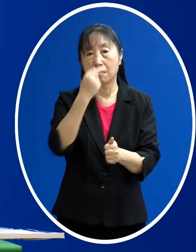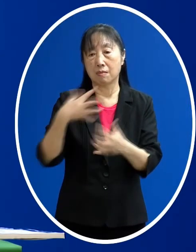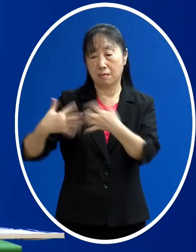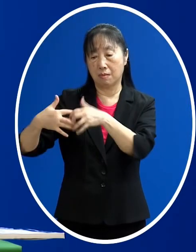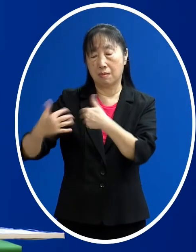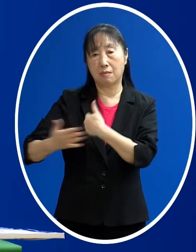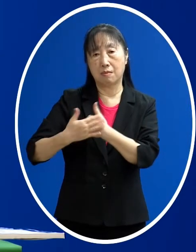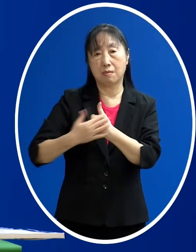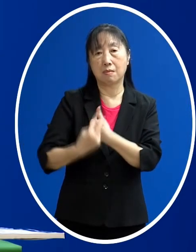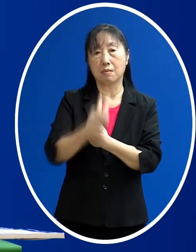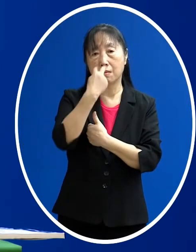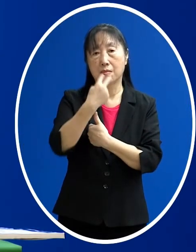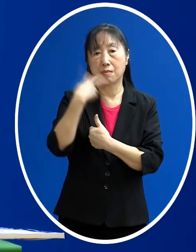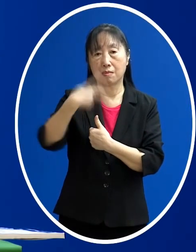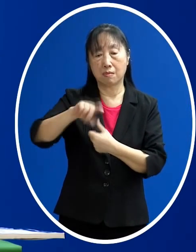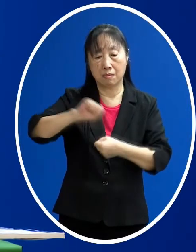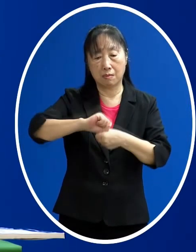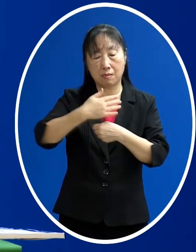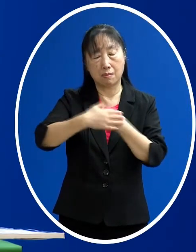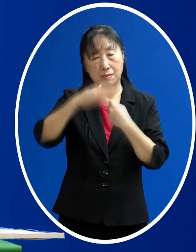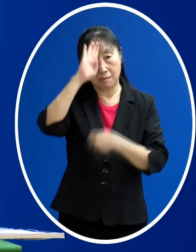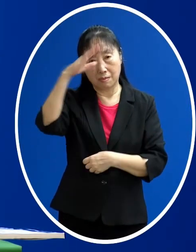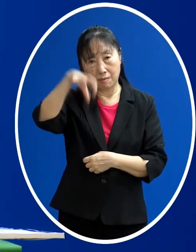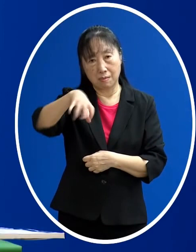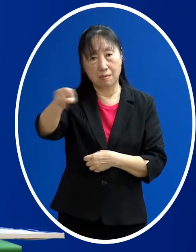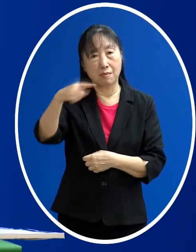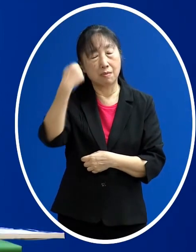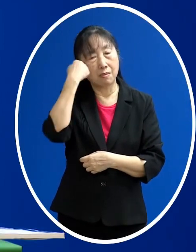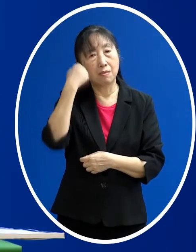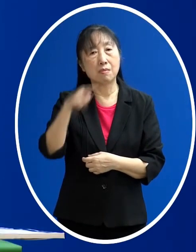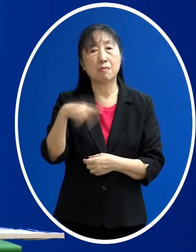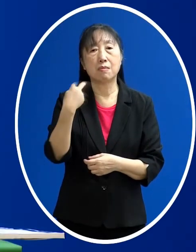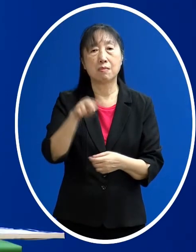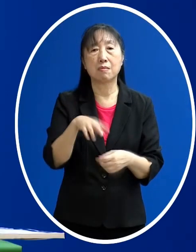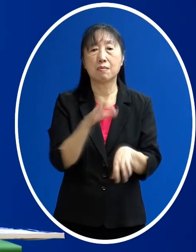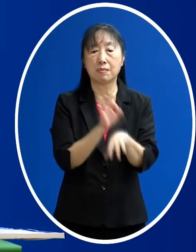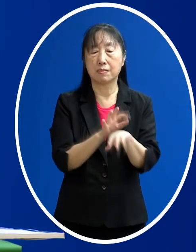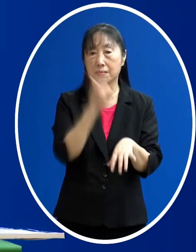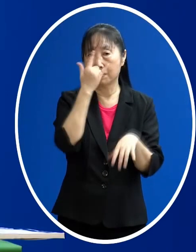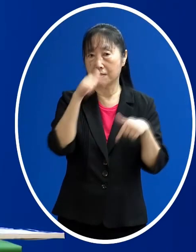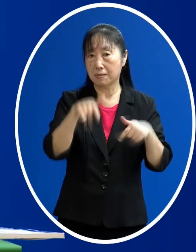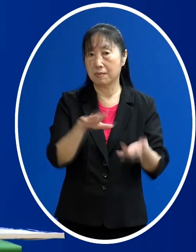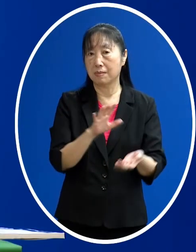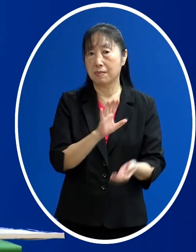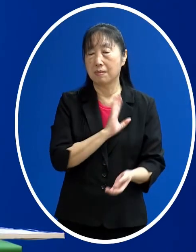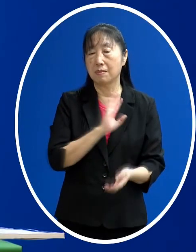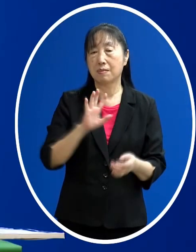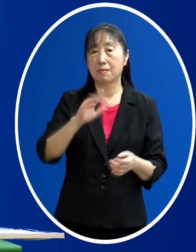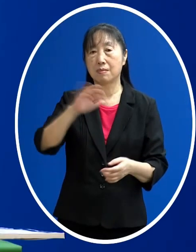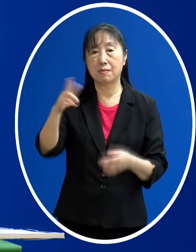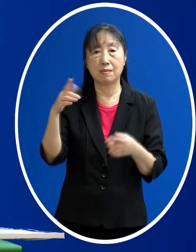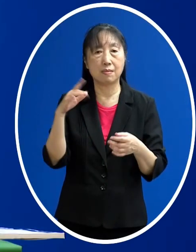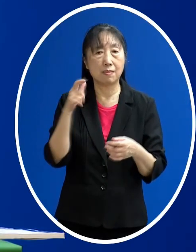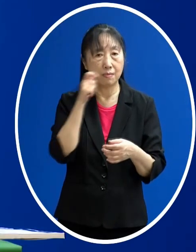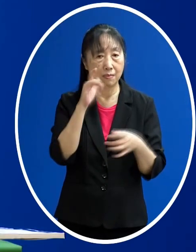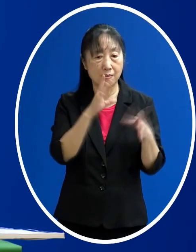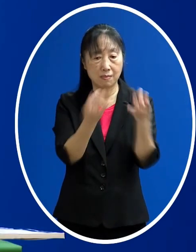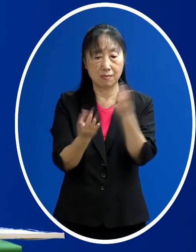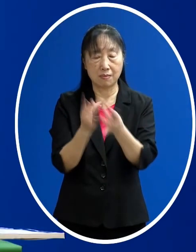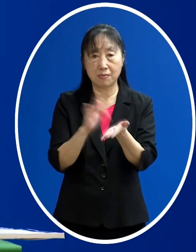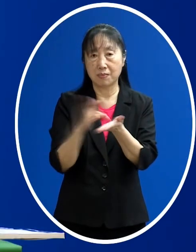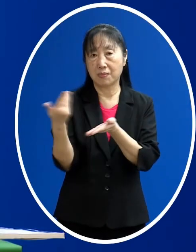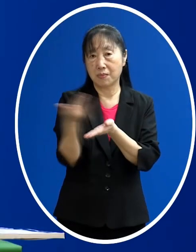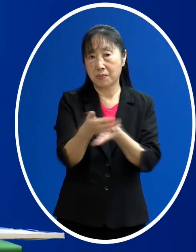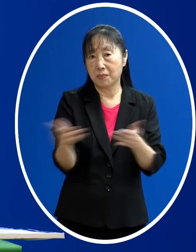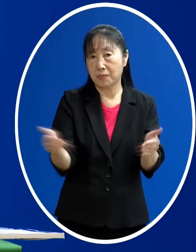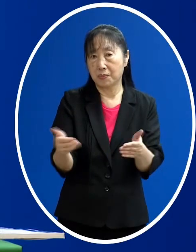住在这个加护病房。那也在加护病房当中使用瑞德西韦跟类固醇的药物来治疗。那治疗过程很